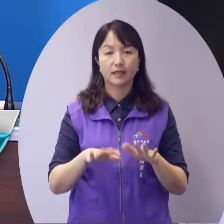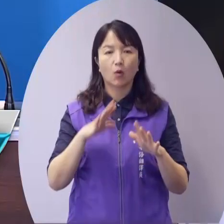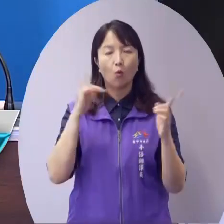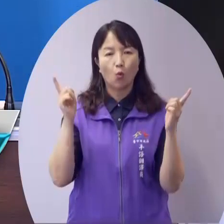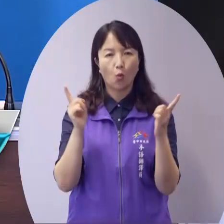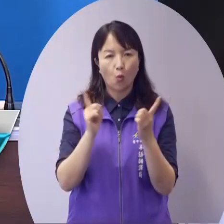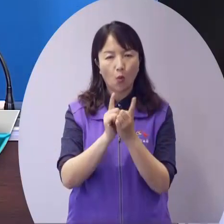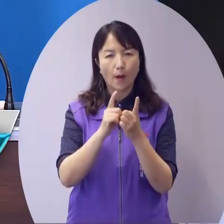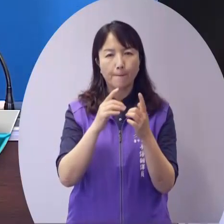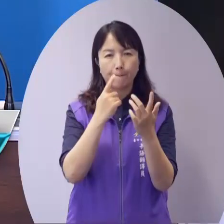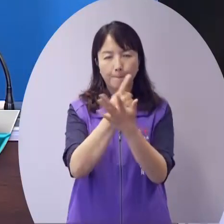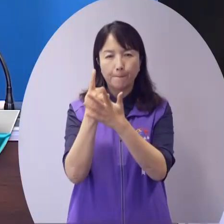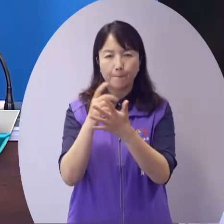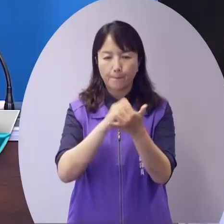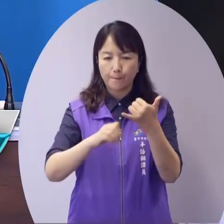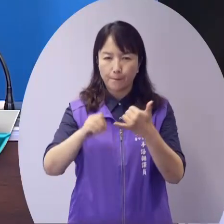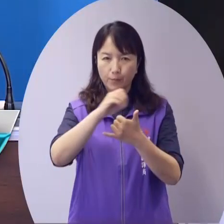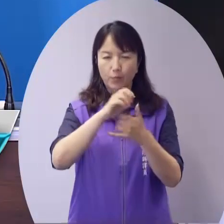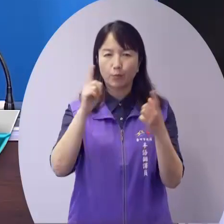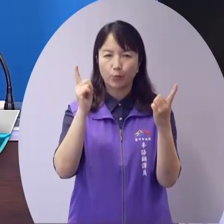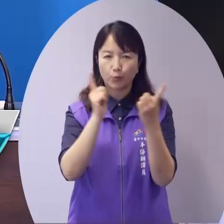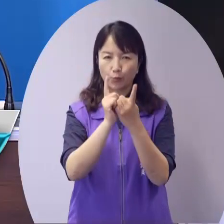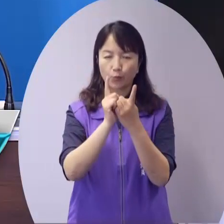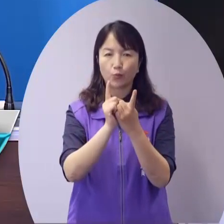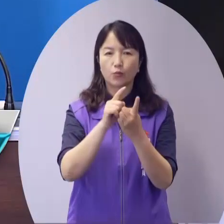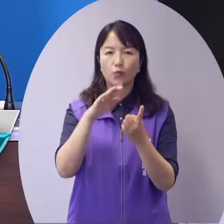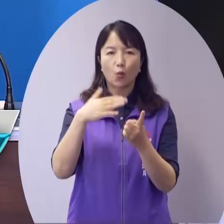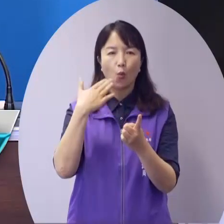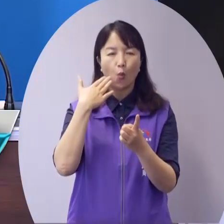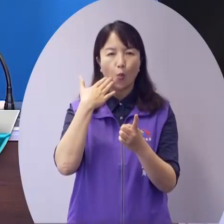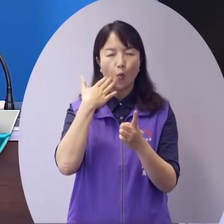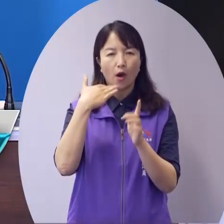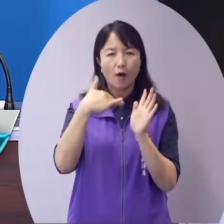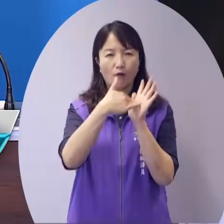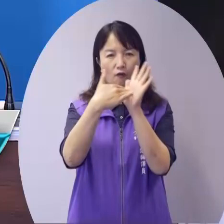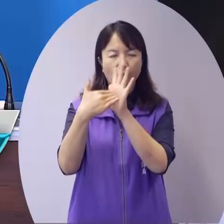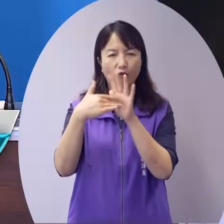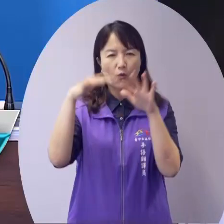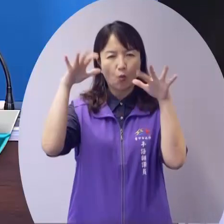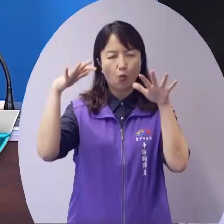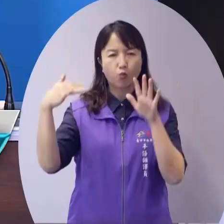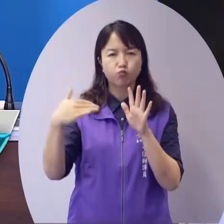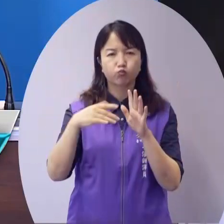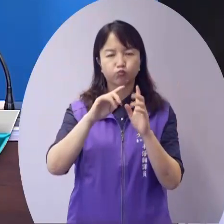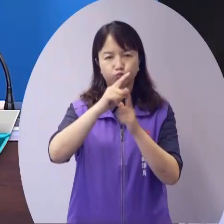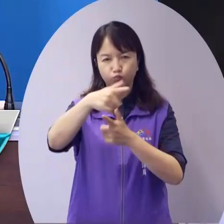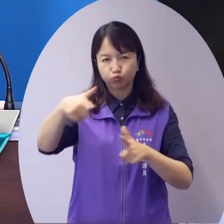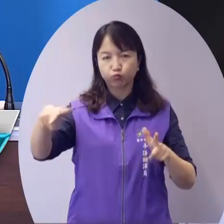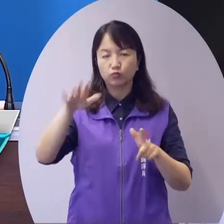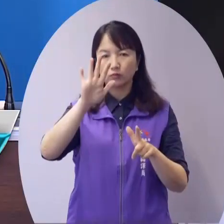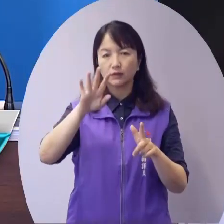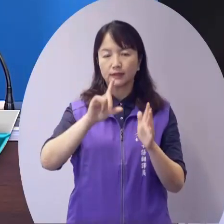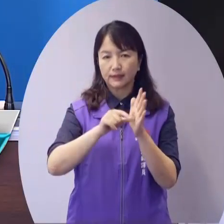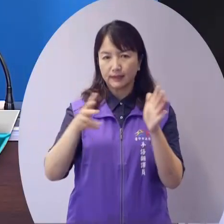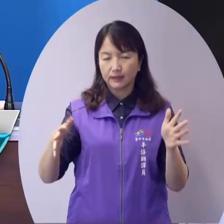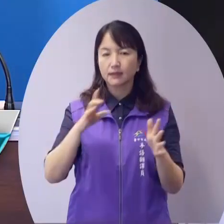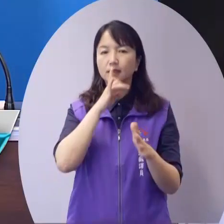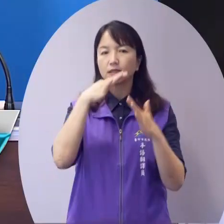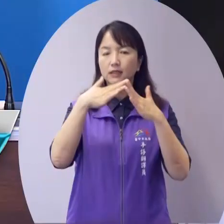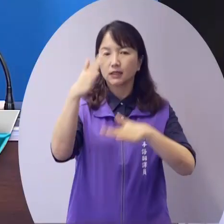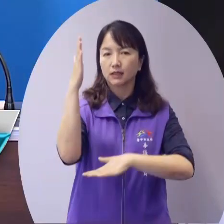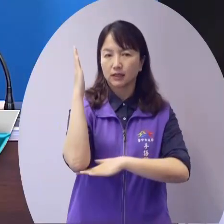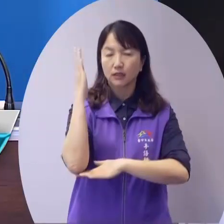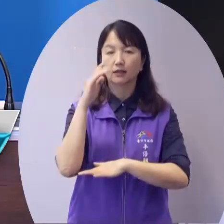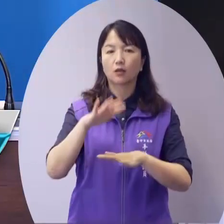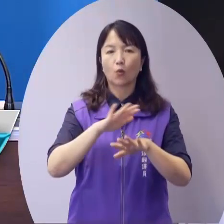应到每个城市，哈，那可能面临的一个要防灾作为就不太一样，所以这段时间呢，台中市政府，